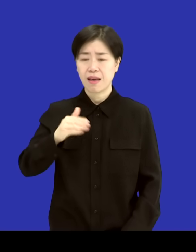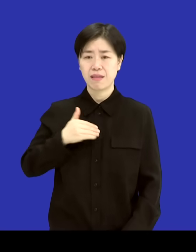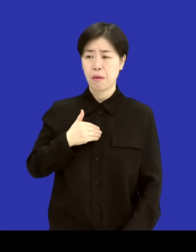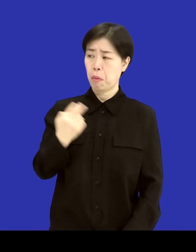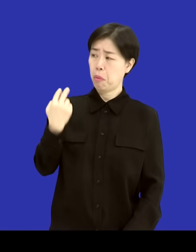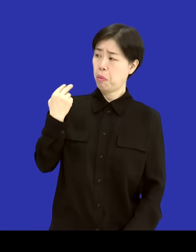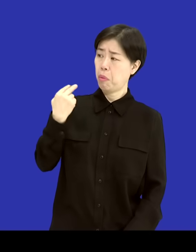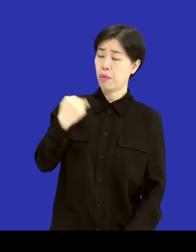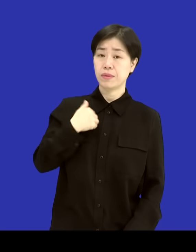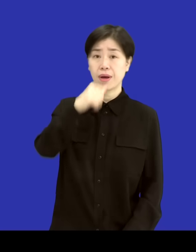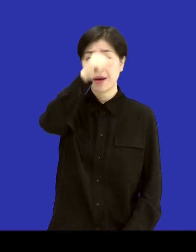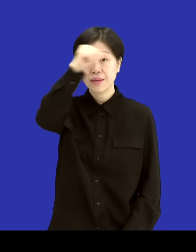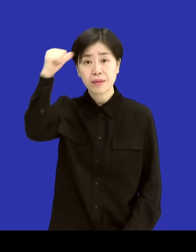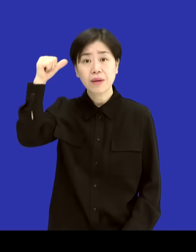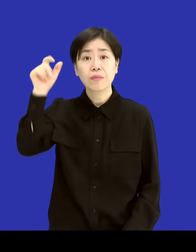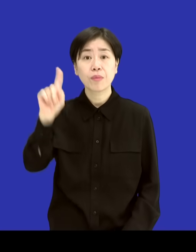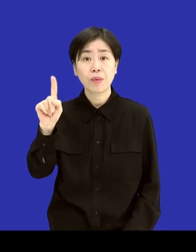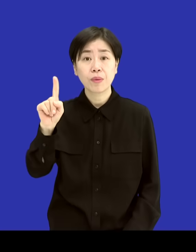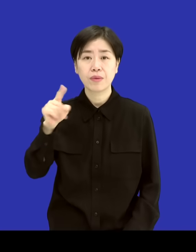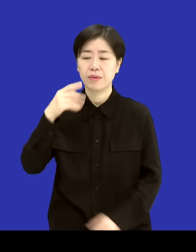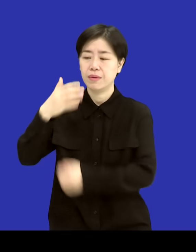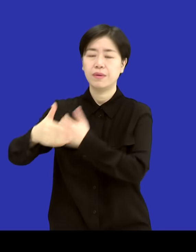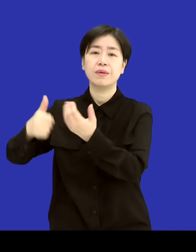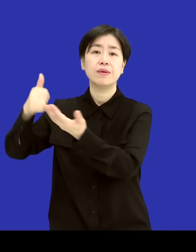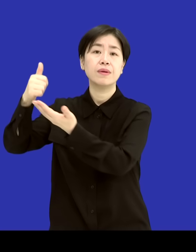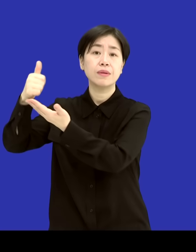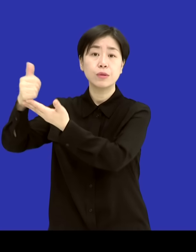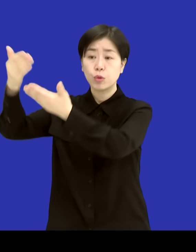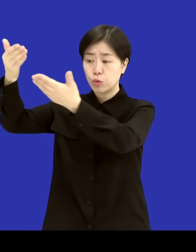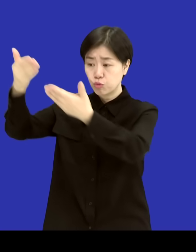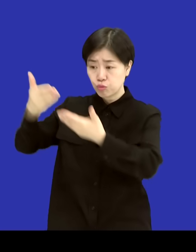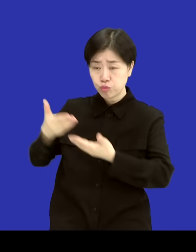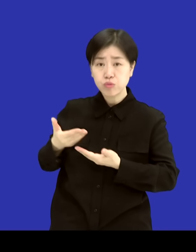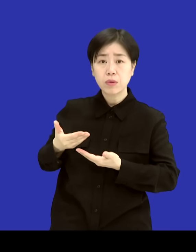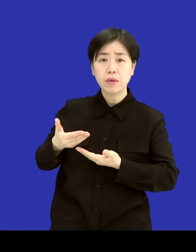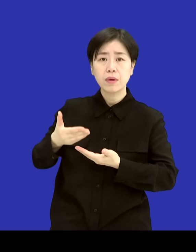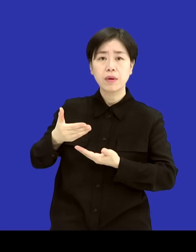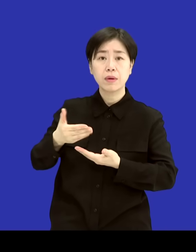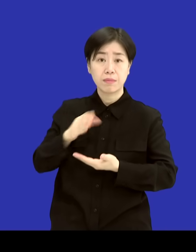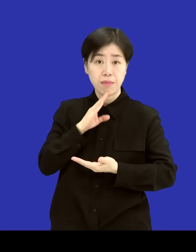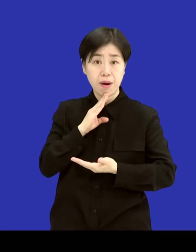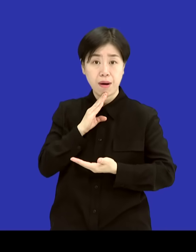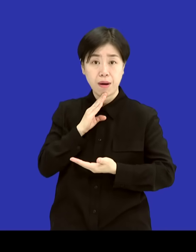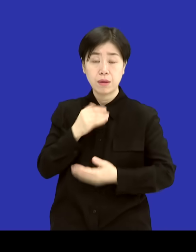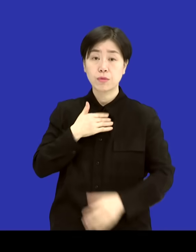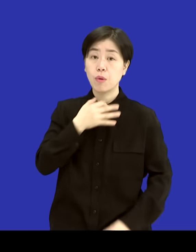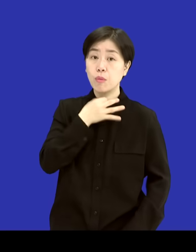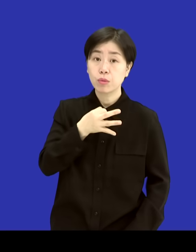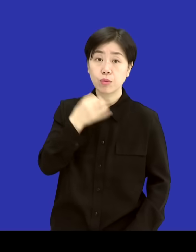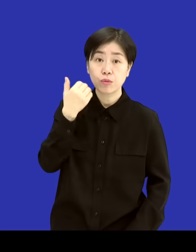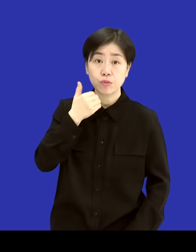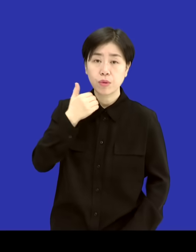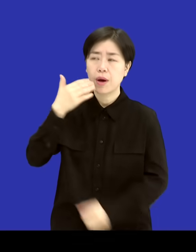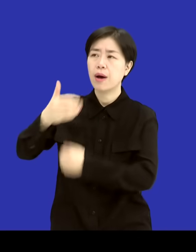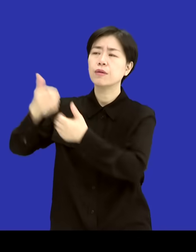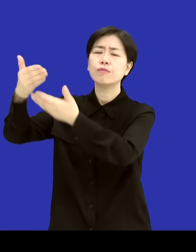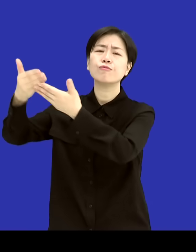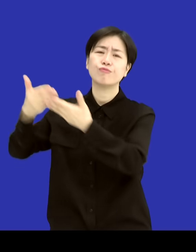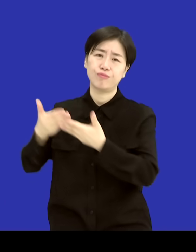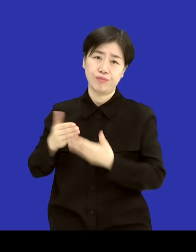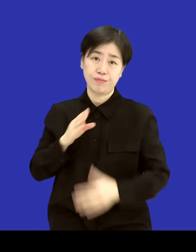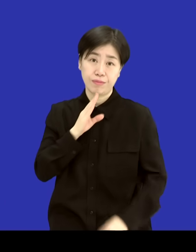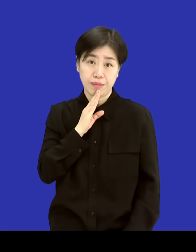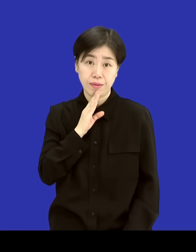인생이 정말 하나님께서 주신 인생이거든요. 그러니까 이 목소리도 그렇고 이게